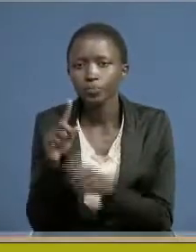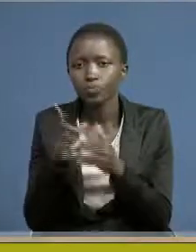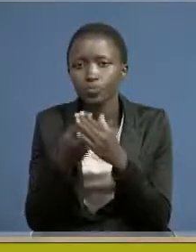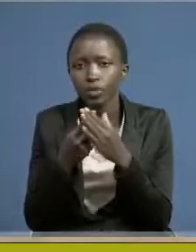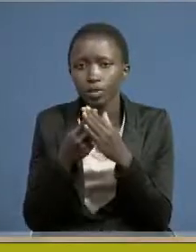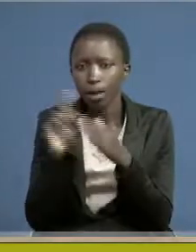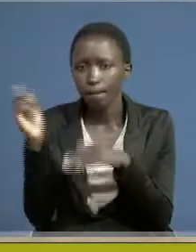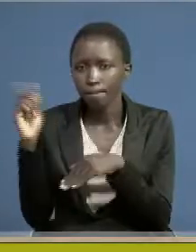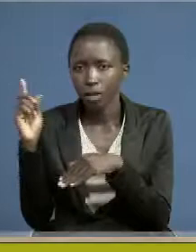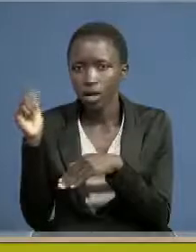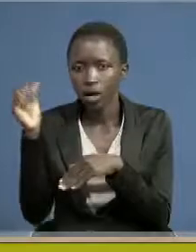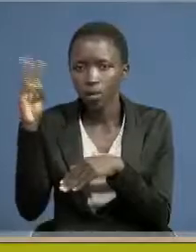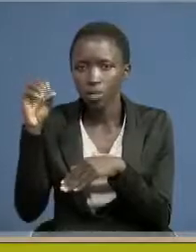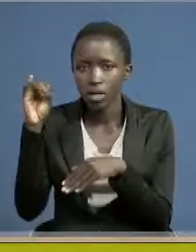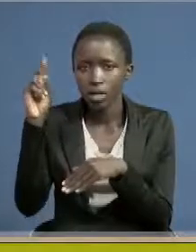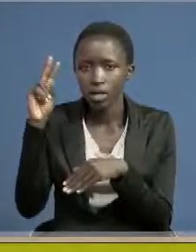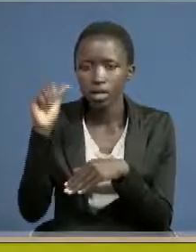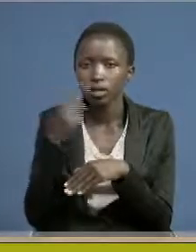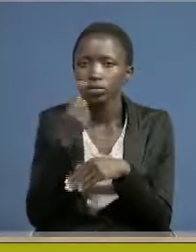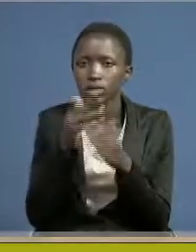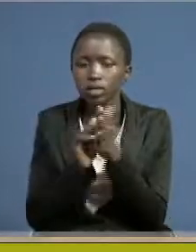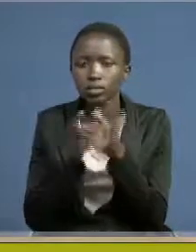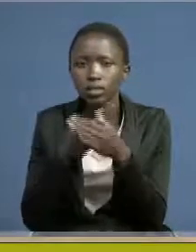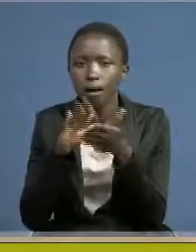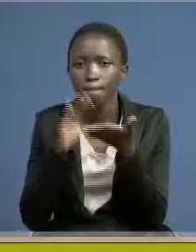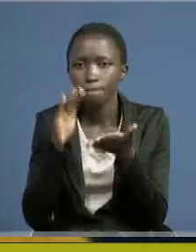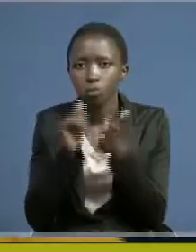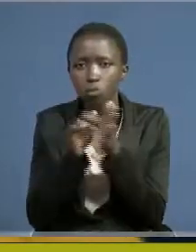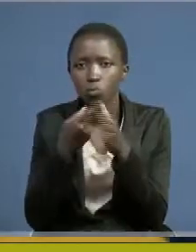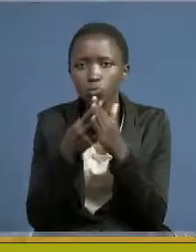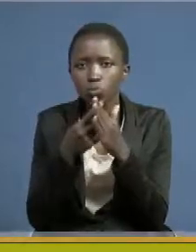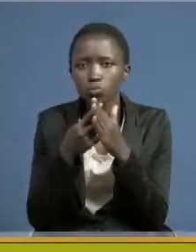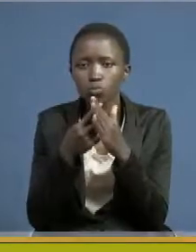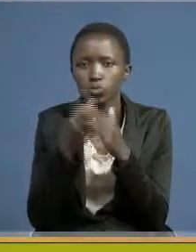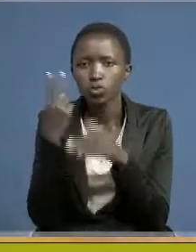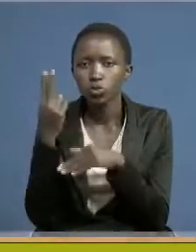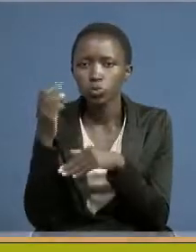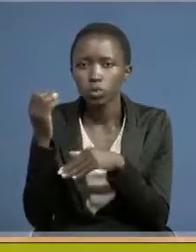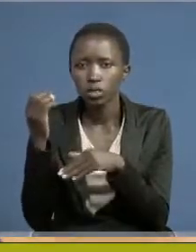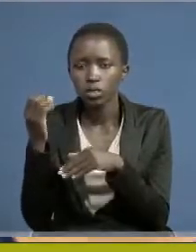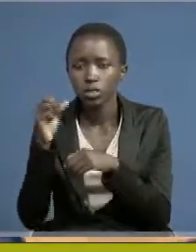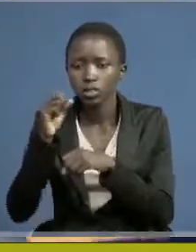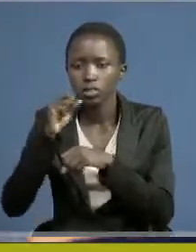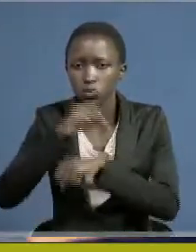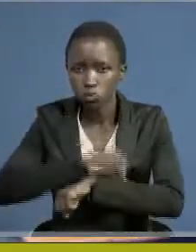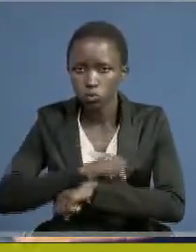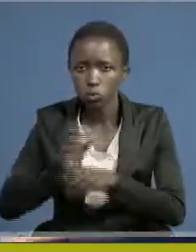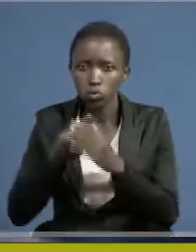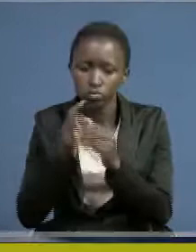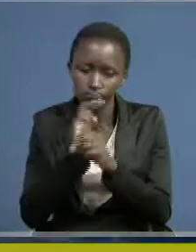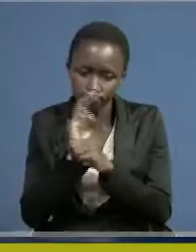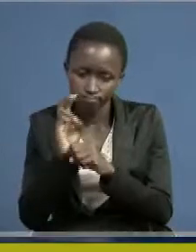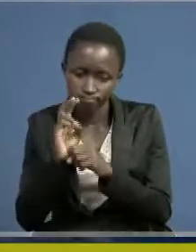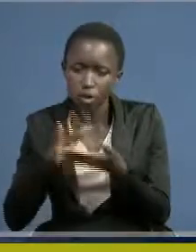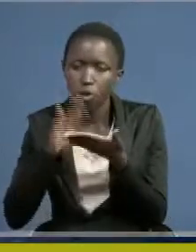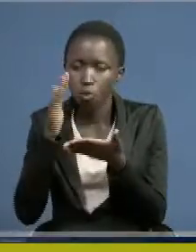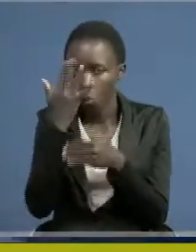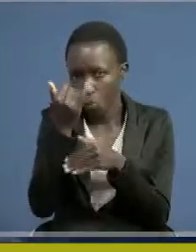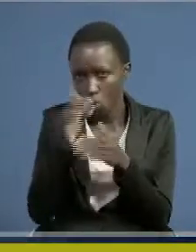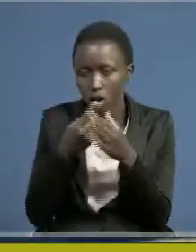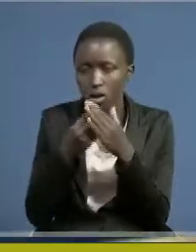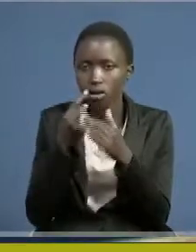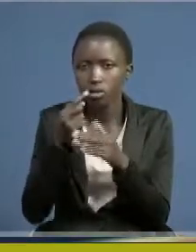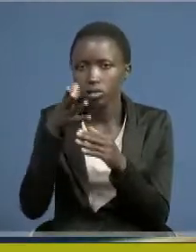Waziri wa Elimu Amina Mohamed alisema kuwa zaidi ya shule 200 zimetiwa katika uhali wa uangalizi mkali kutokana na madai